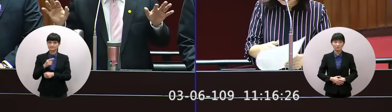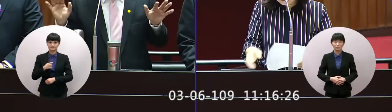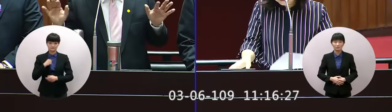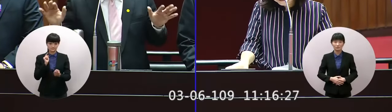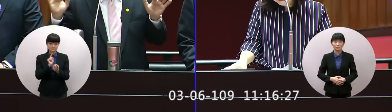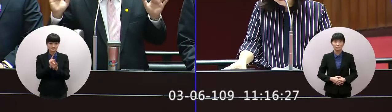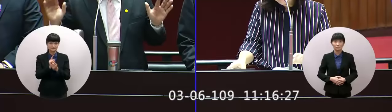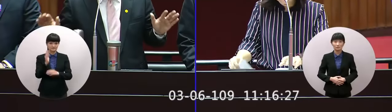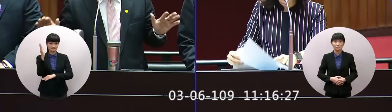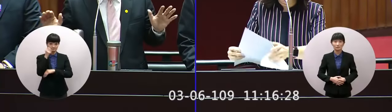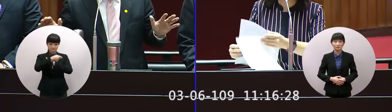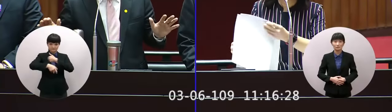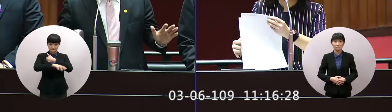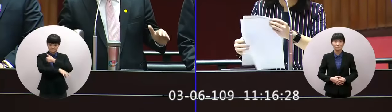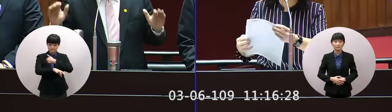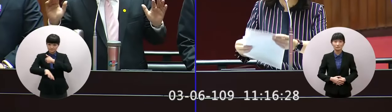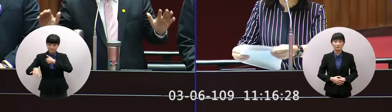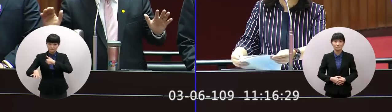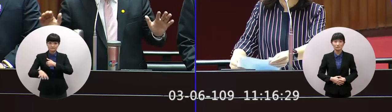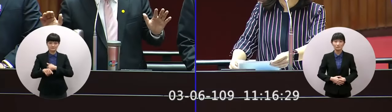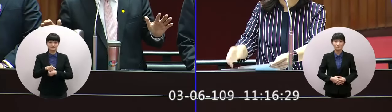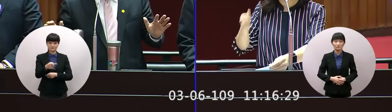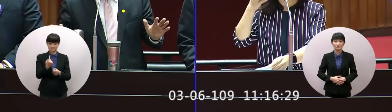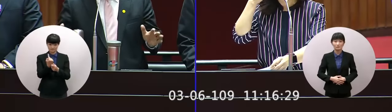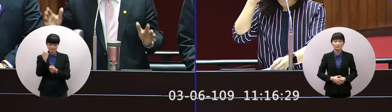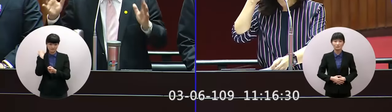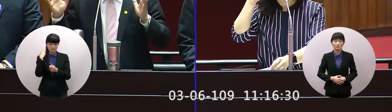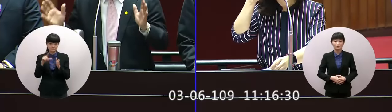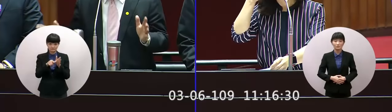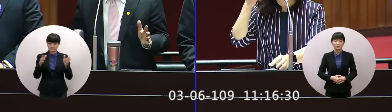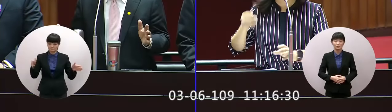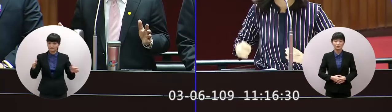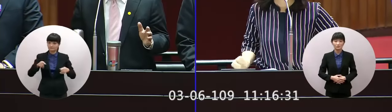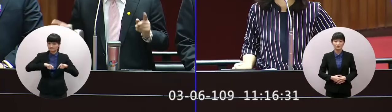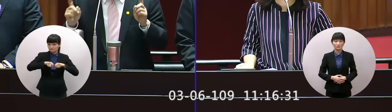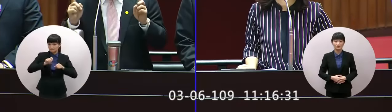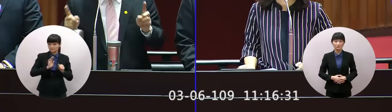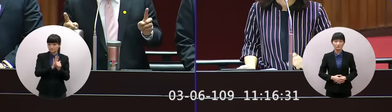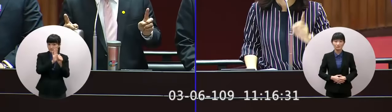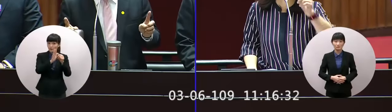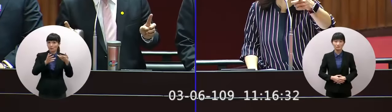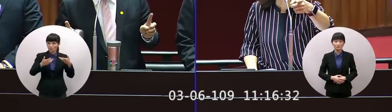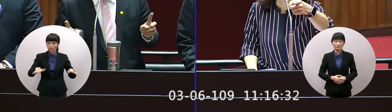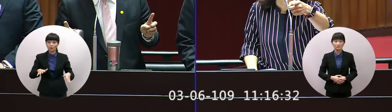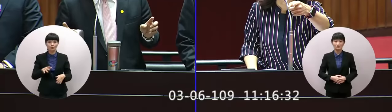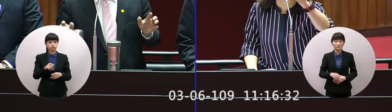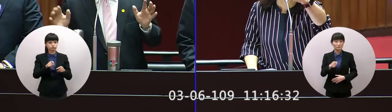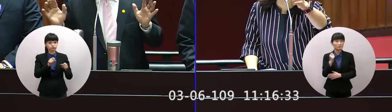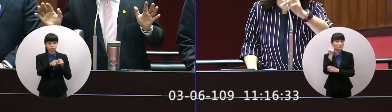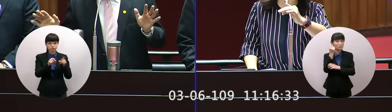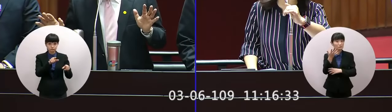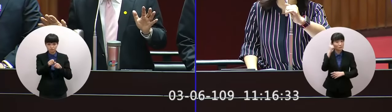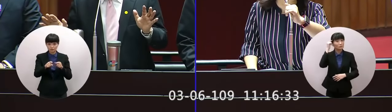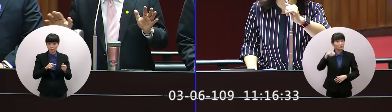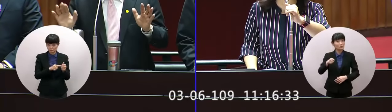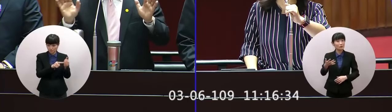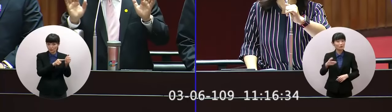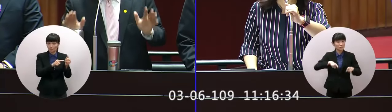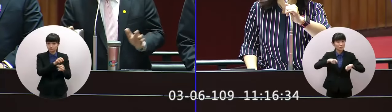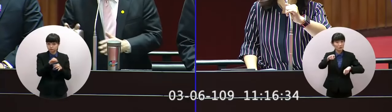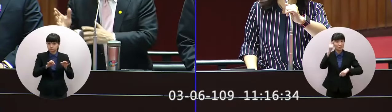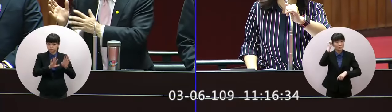会他们已经。过去一年来推出的各种都相当有经验，而且著有绩效。 所以你支持这个